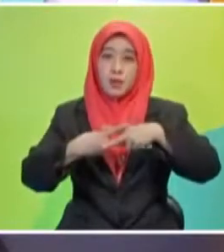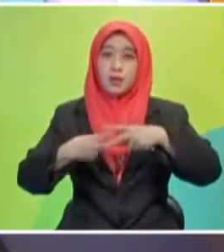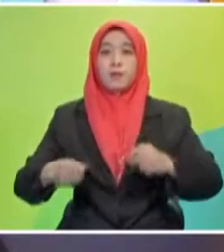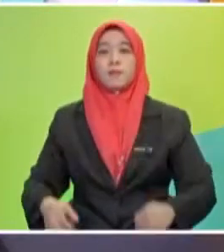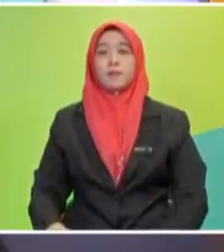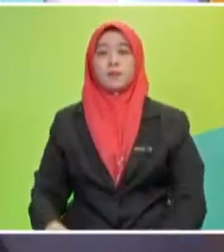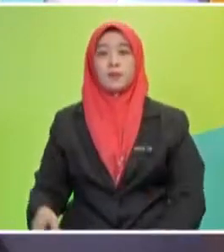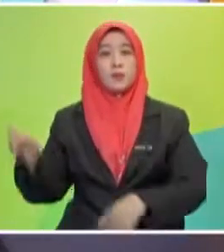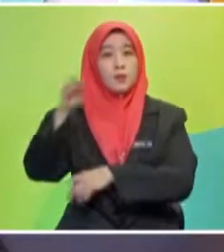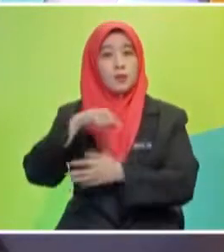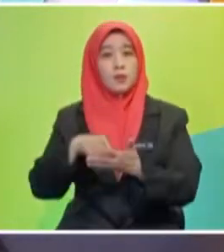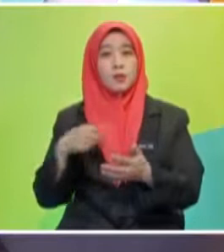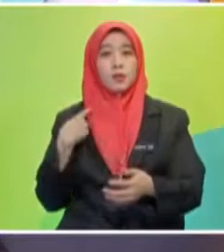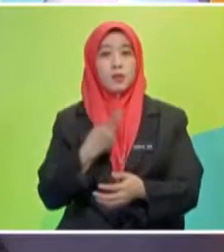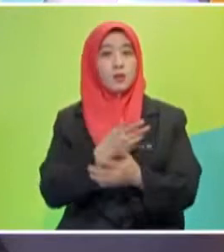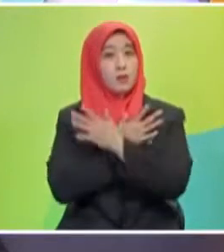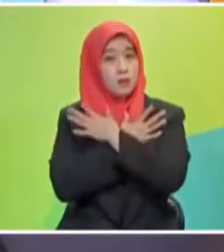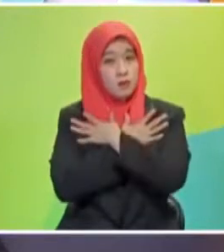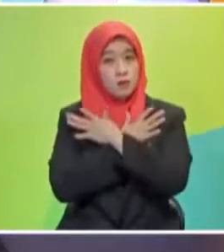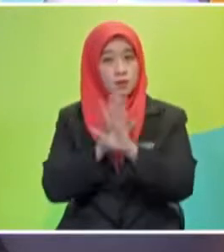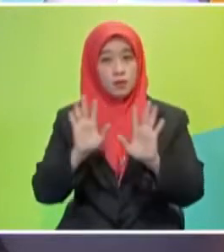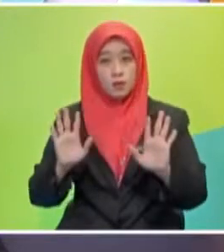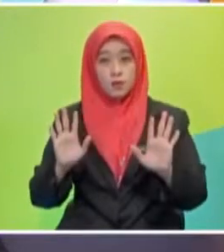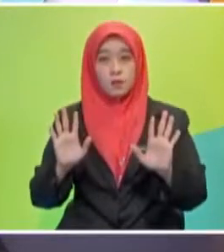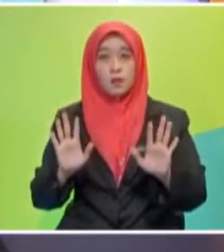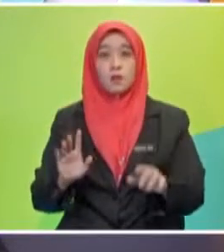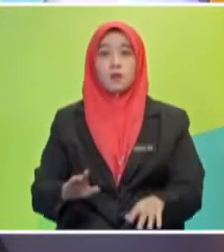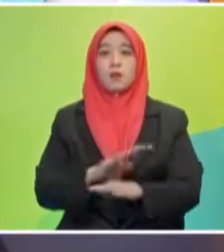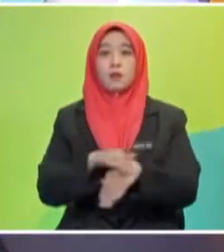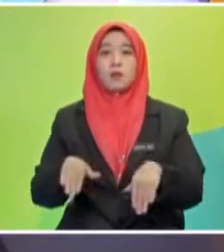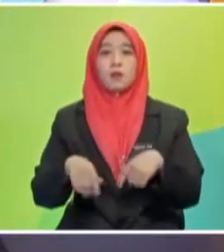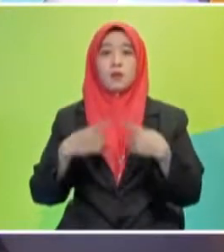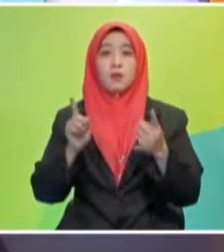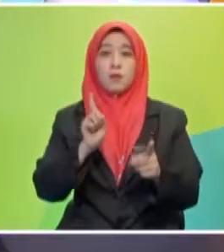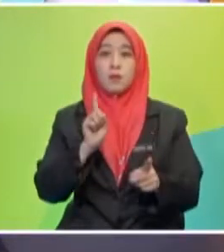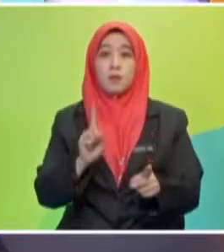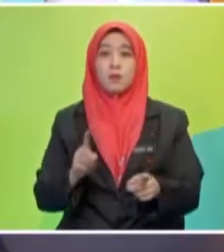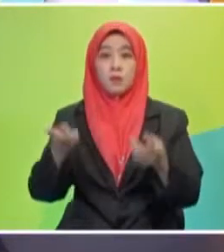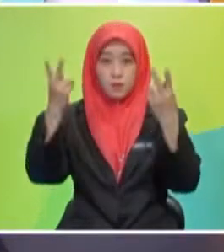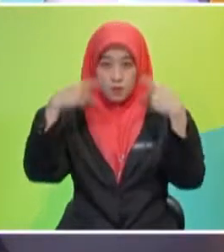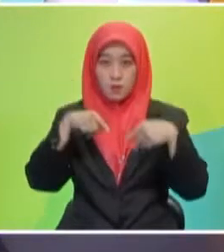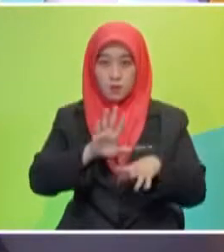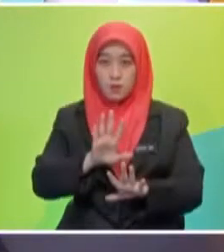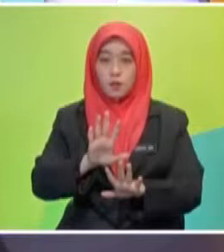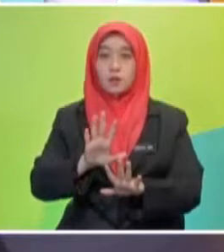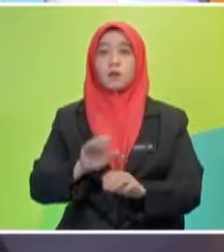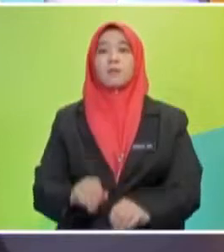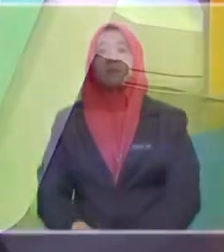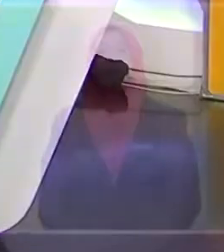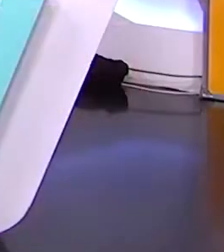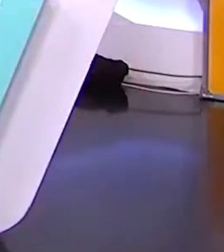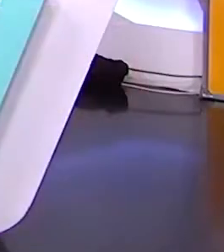hari ini tapi kita beras ketiga sego baik para penonton wejangan konon kembali selepas ini didikte bkpm